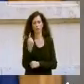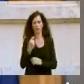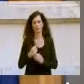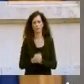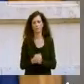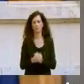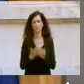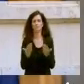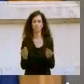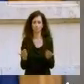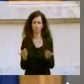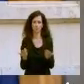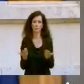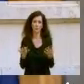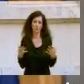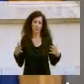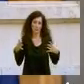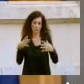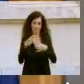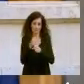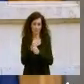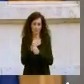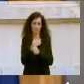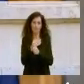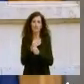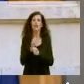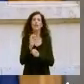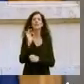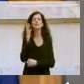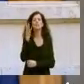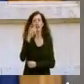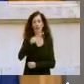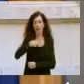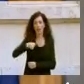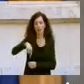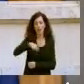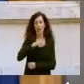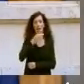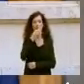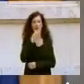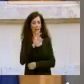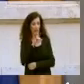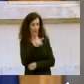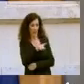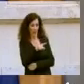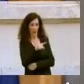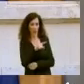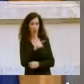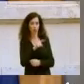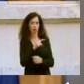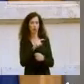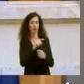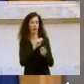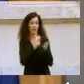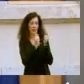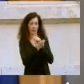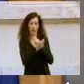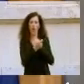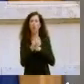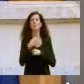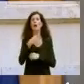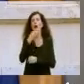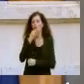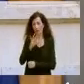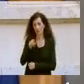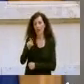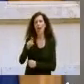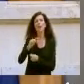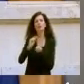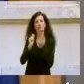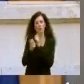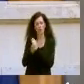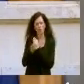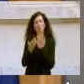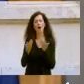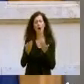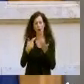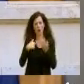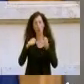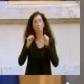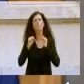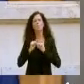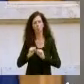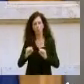quindi in conclusione se riusciamo a far luna e perseguiamo l'altrariforma noi sicuramente ci metteremo nella